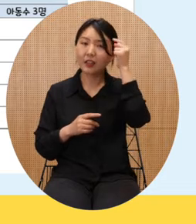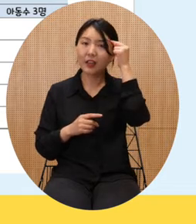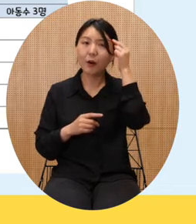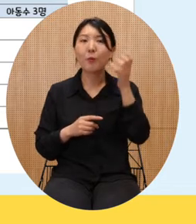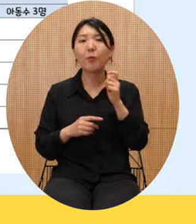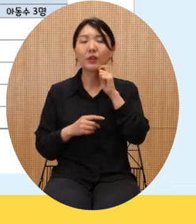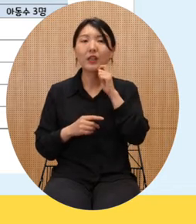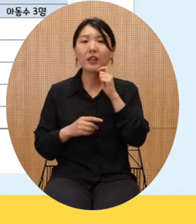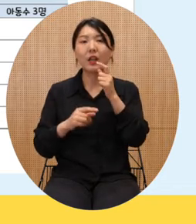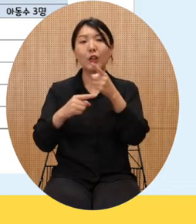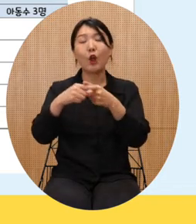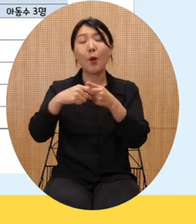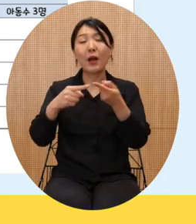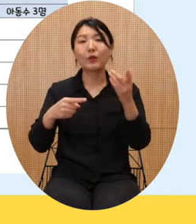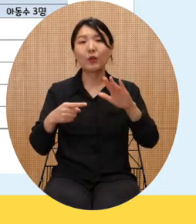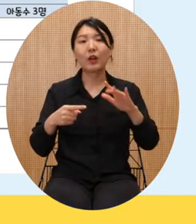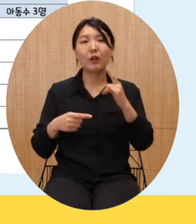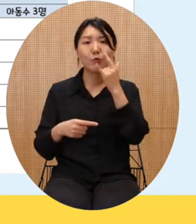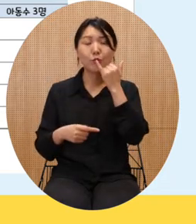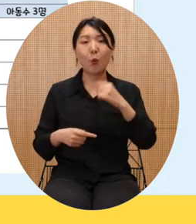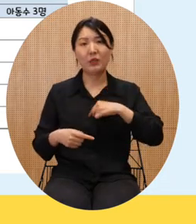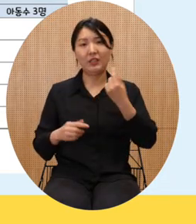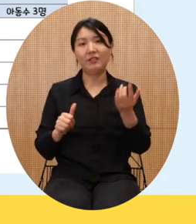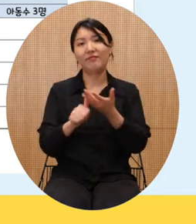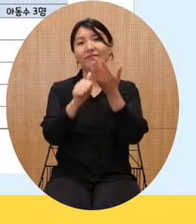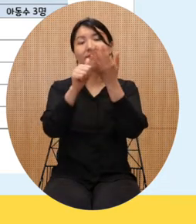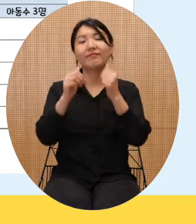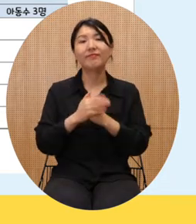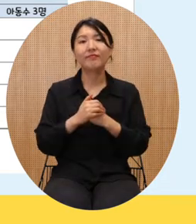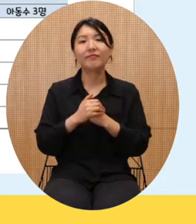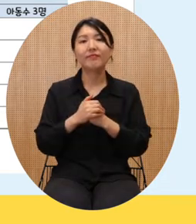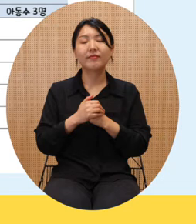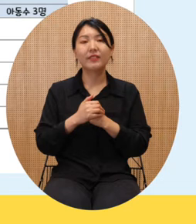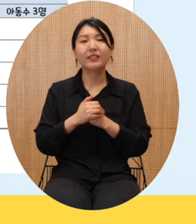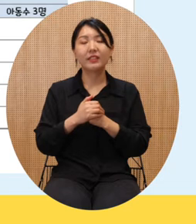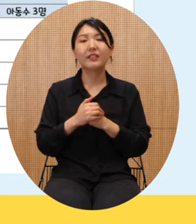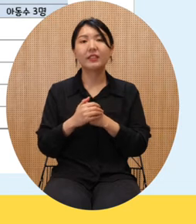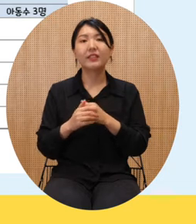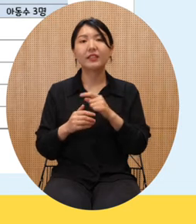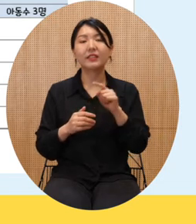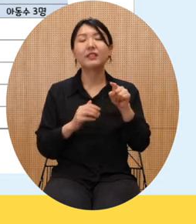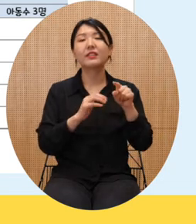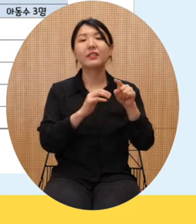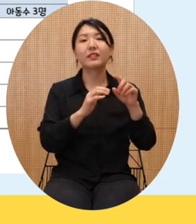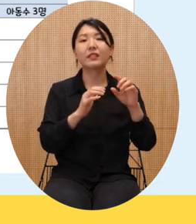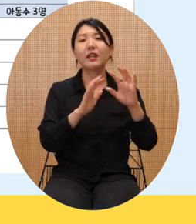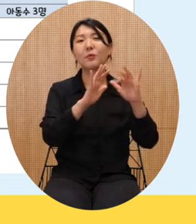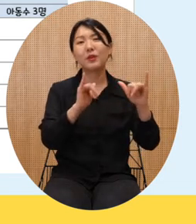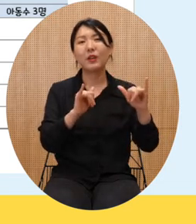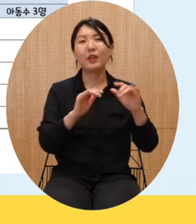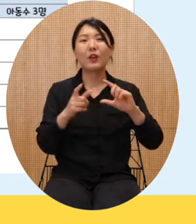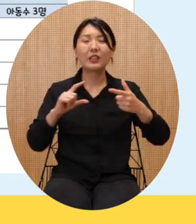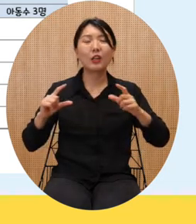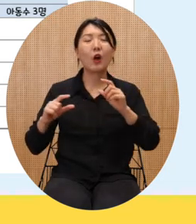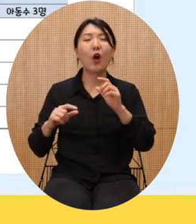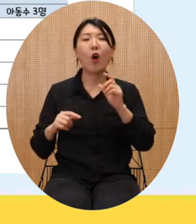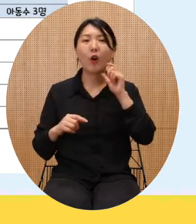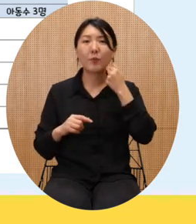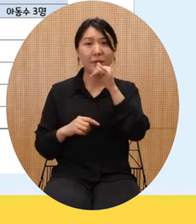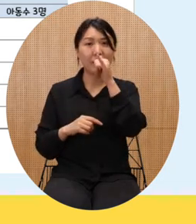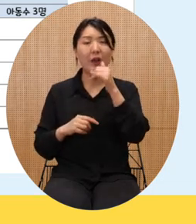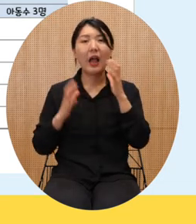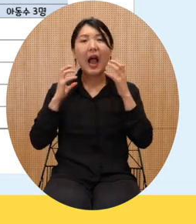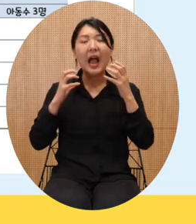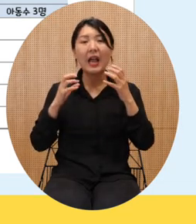생각을 못했는데요. 한 절반 정도가 한부모 가정이셨죠. 한부모 가정은 여러 가지 이유로 어려우실 거라고